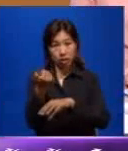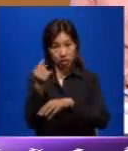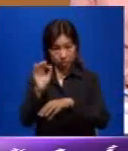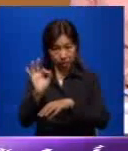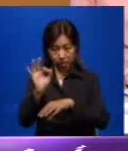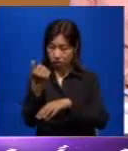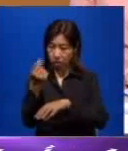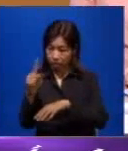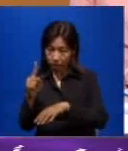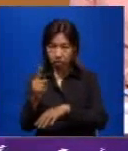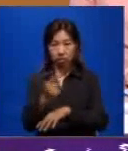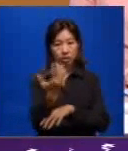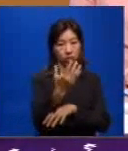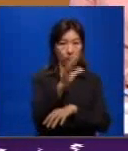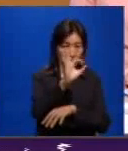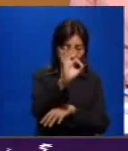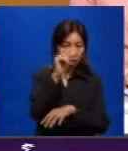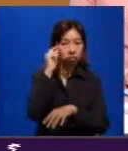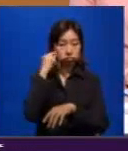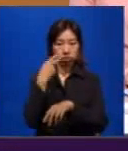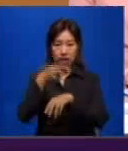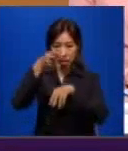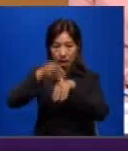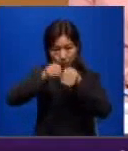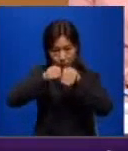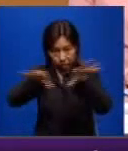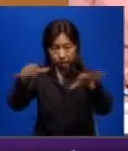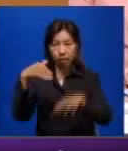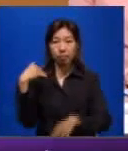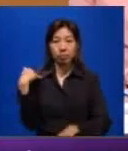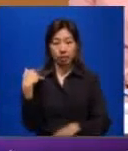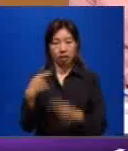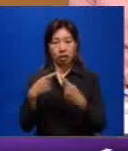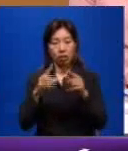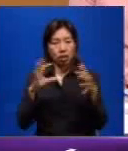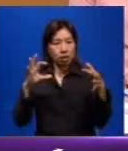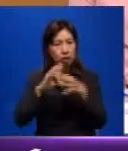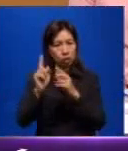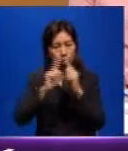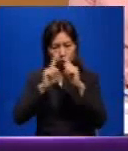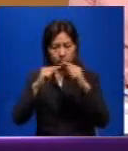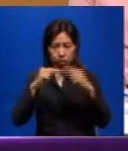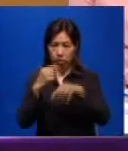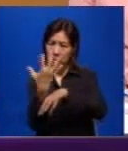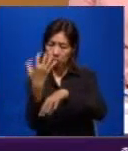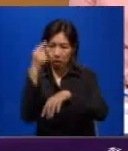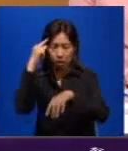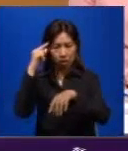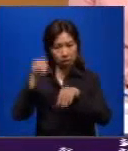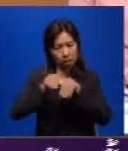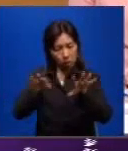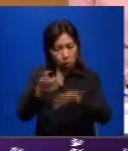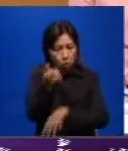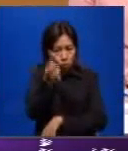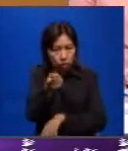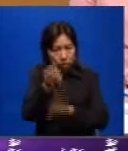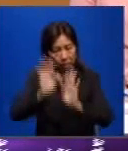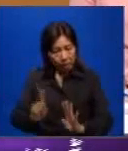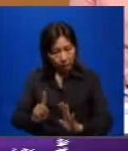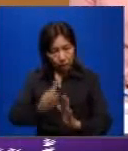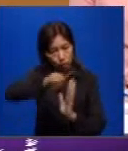ก่อนนะคะทางกกต.เองจะหารือกับในส่วนของทีวีโทรทัศน์ก่อนว่าการถ่ายทอดสดจะเป็นในลักษณะไหนกินเวลาประมาณกี่ชั่วโมง